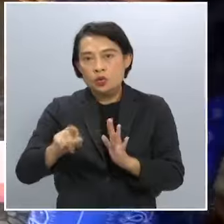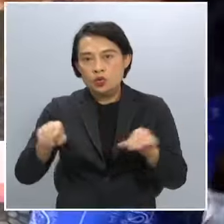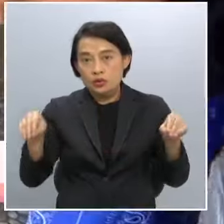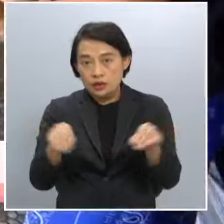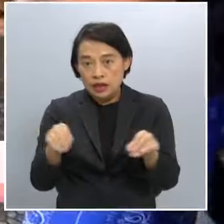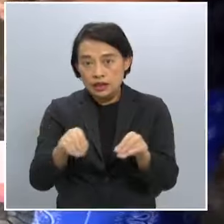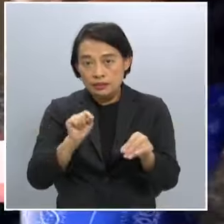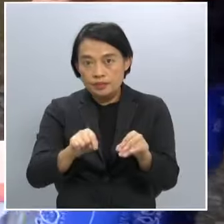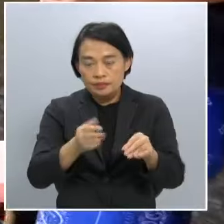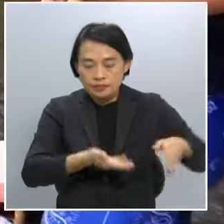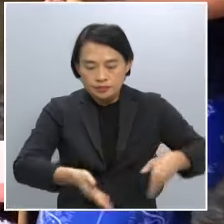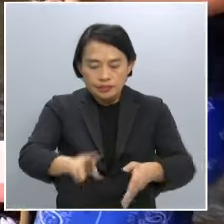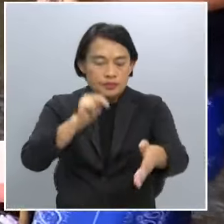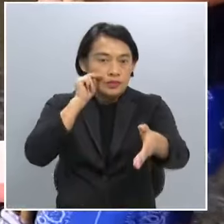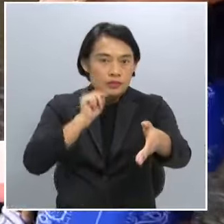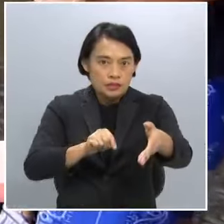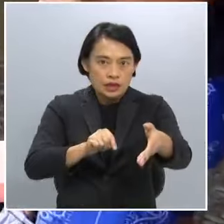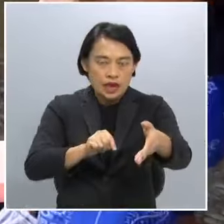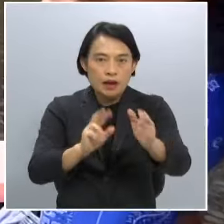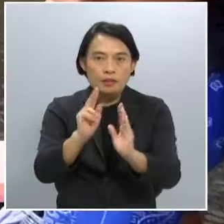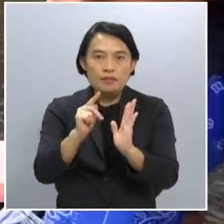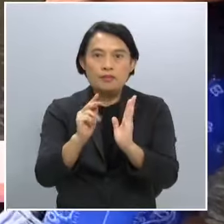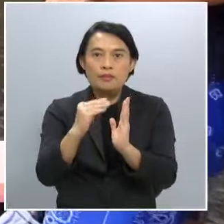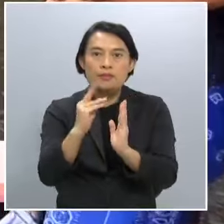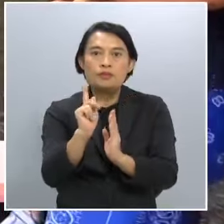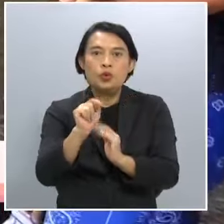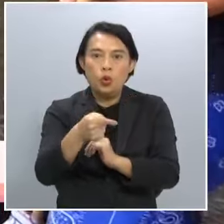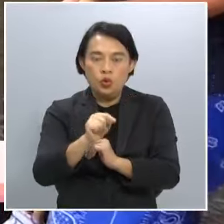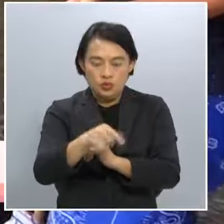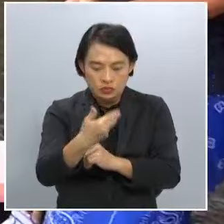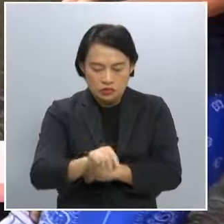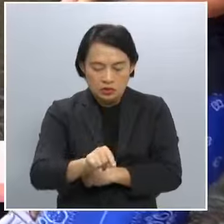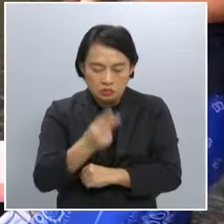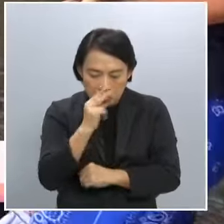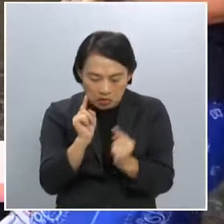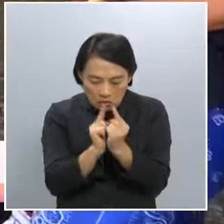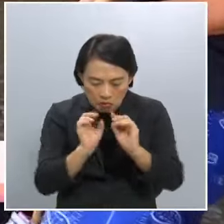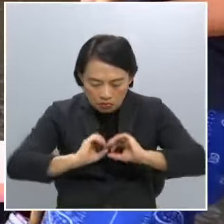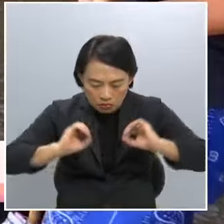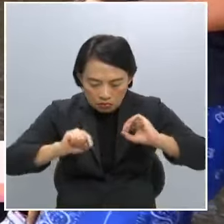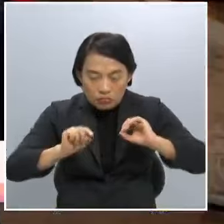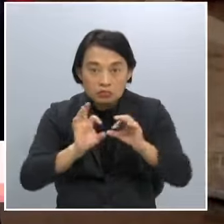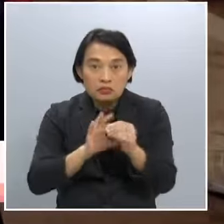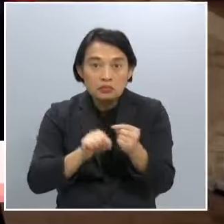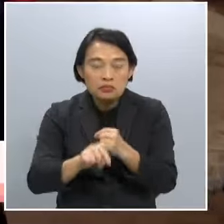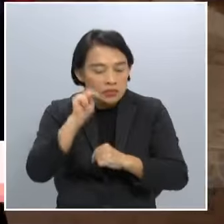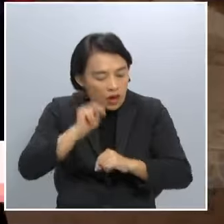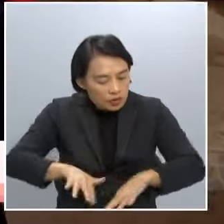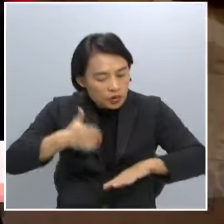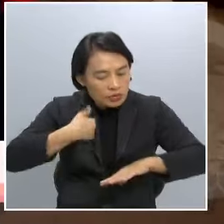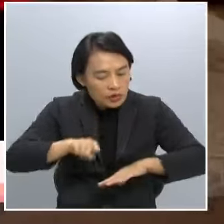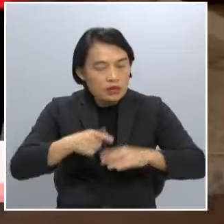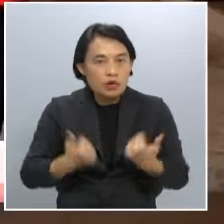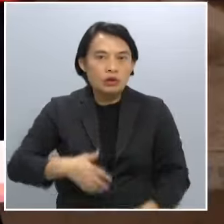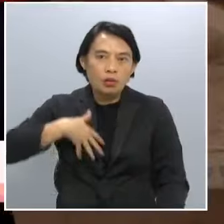ขงเลยนะครับแต่แม่สถิตบอกว่าอยู่ที่นี่มาเนี่ยโหเจอน้ำท่วมมาหลายครั้งนะครับครั้งนี้ก็ถือว่ารุนแรงไม่แ